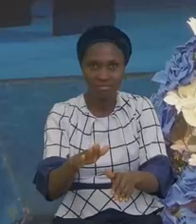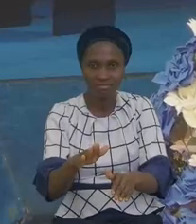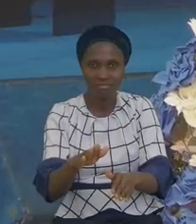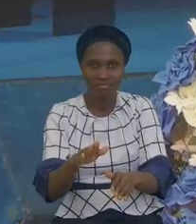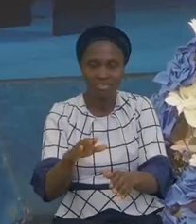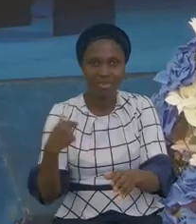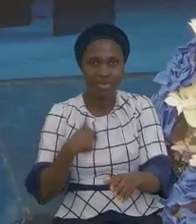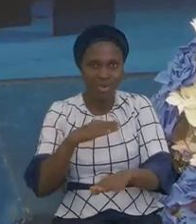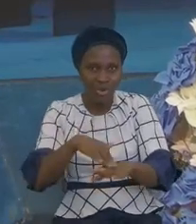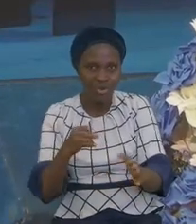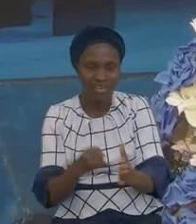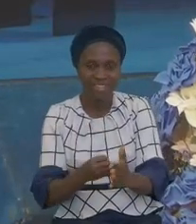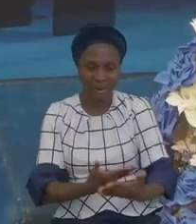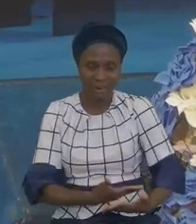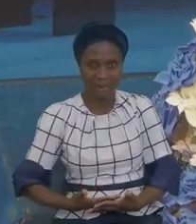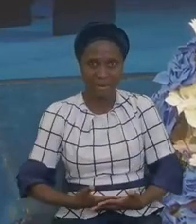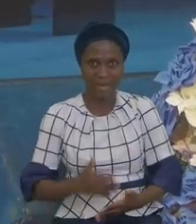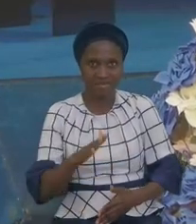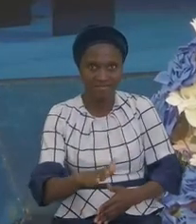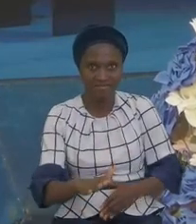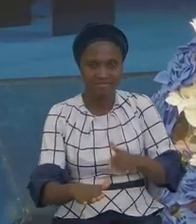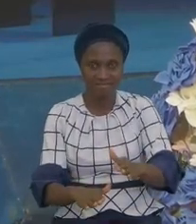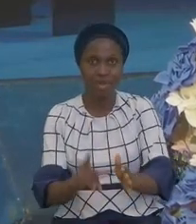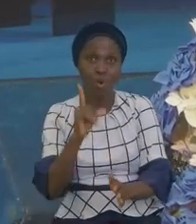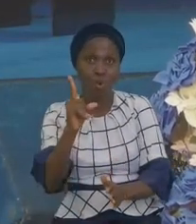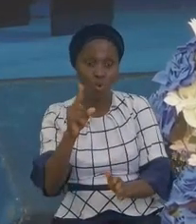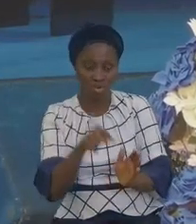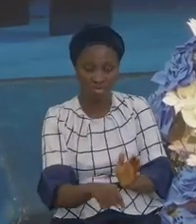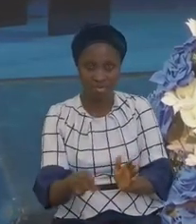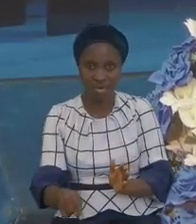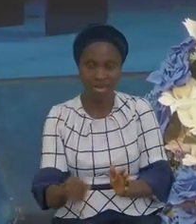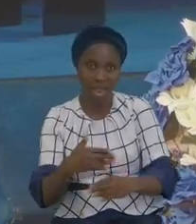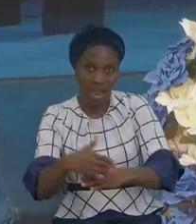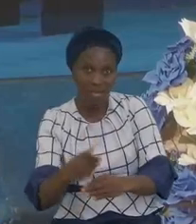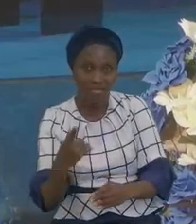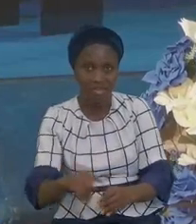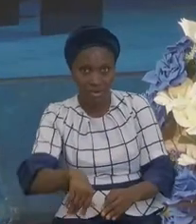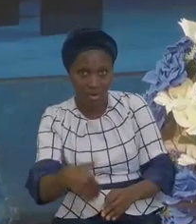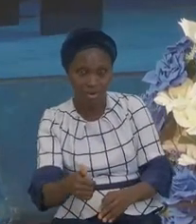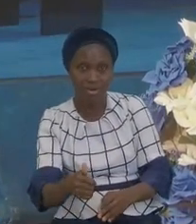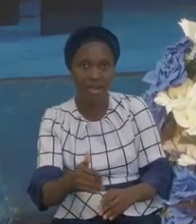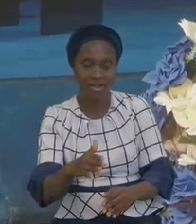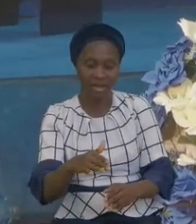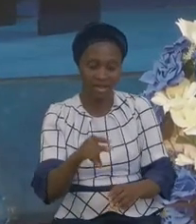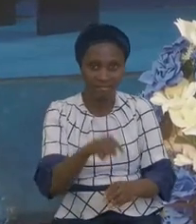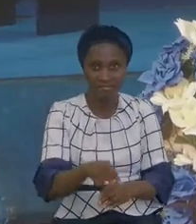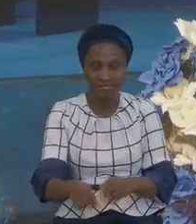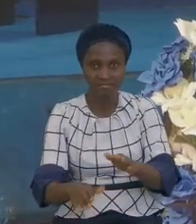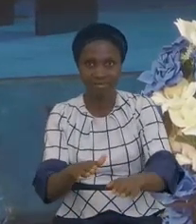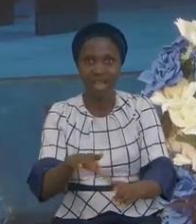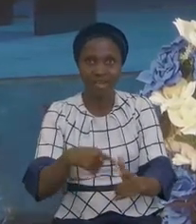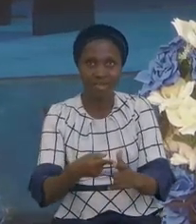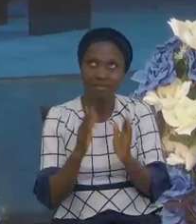Un pas après l'autre. Et tu te concentres sur la destination que tu veux